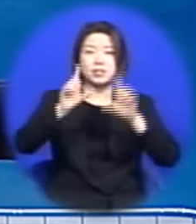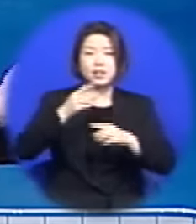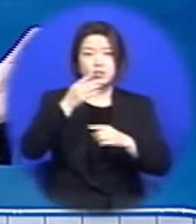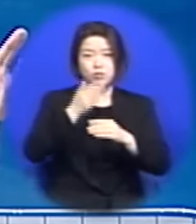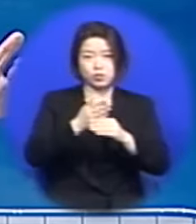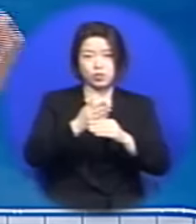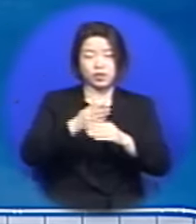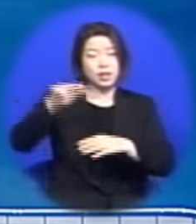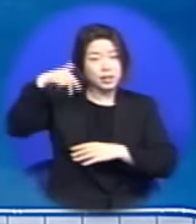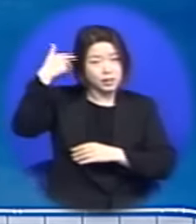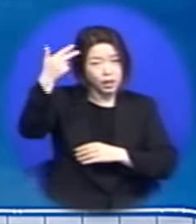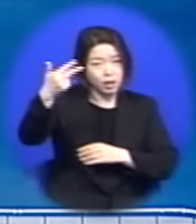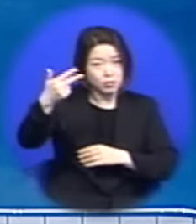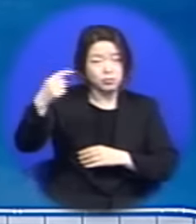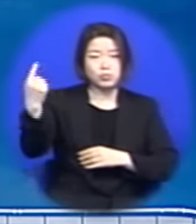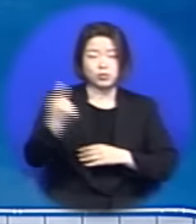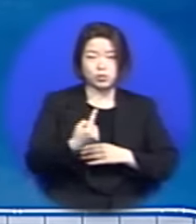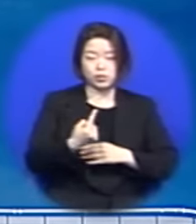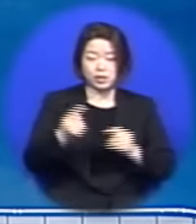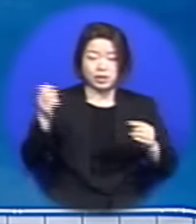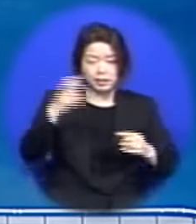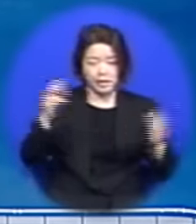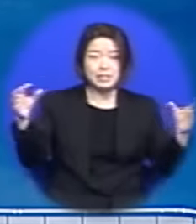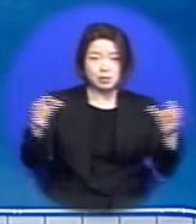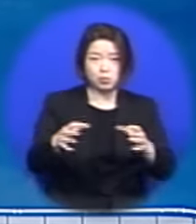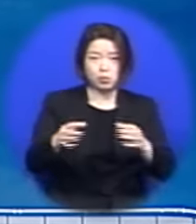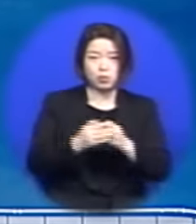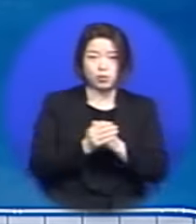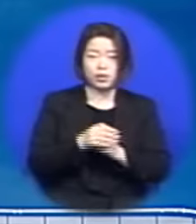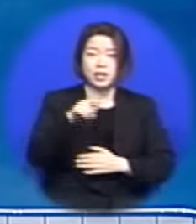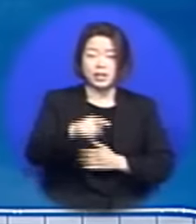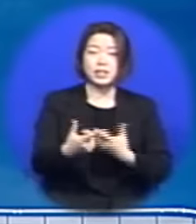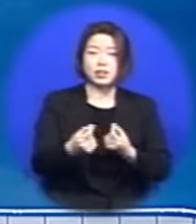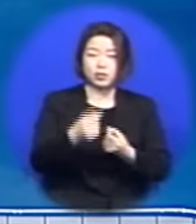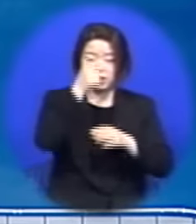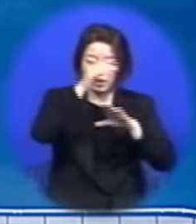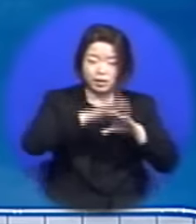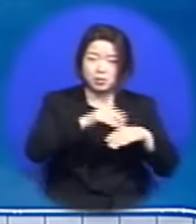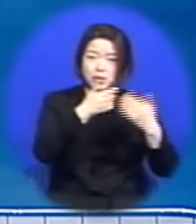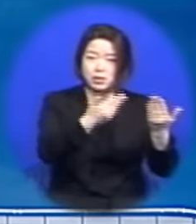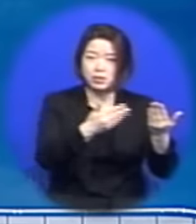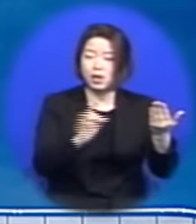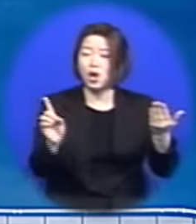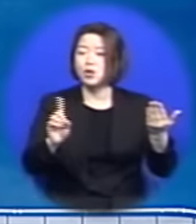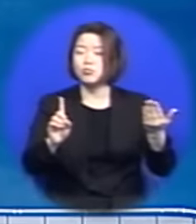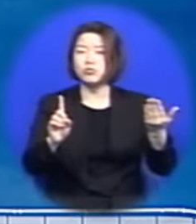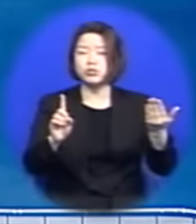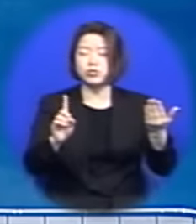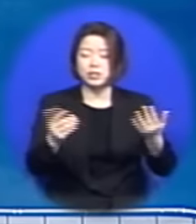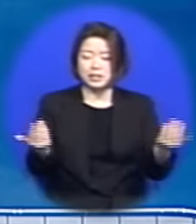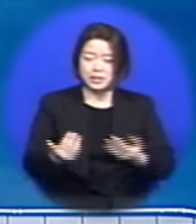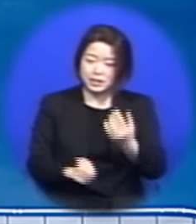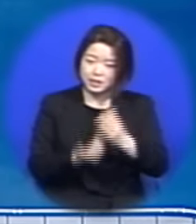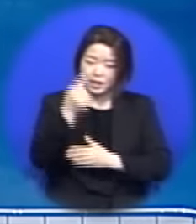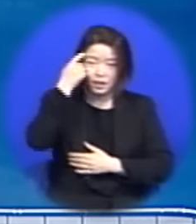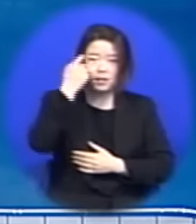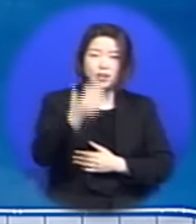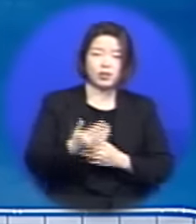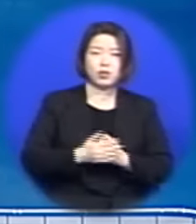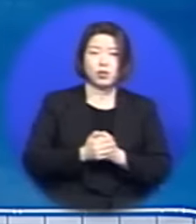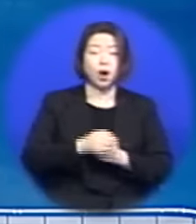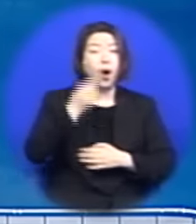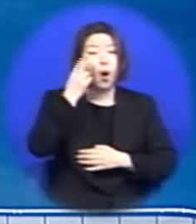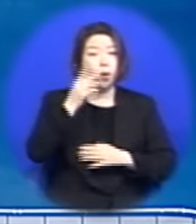주에 다시 모여요 우리가 이렇게 예배할 때 무슨 일이 도대체 예배 때 일어날까요